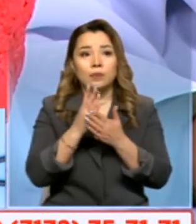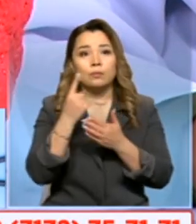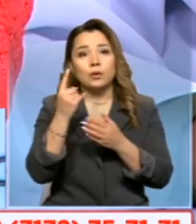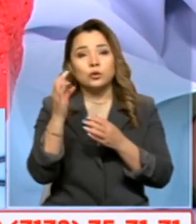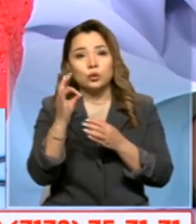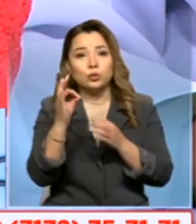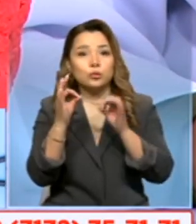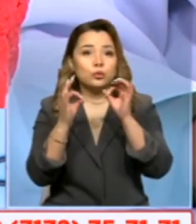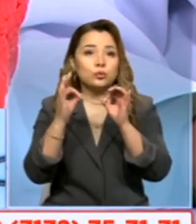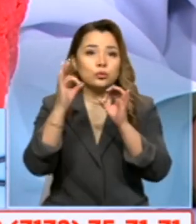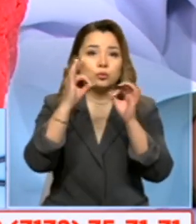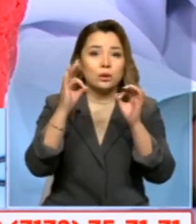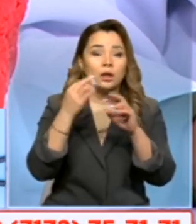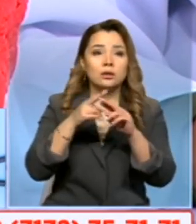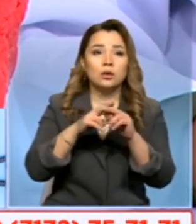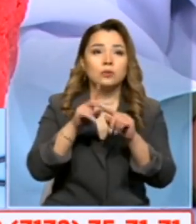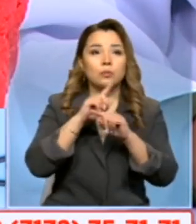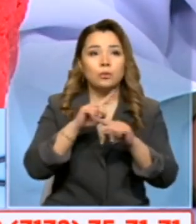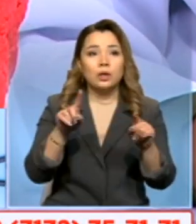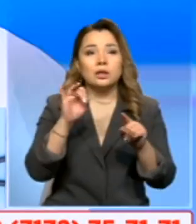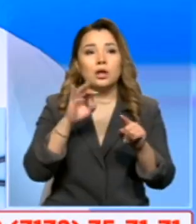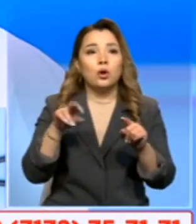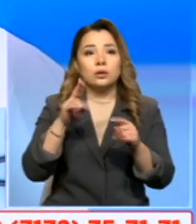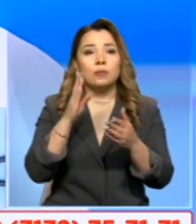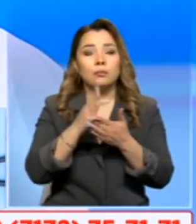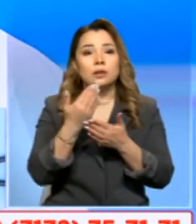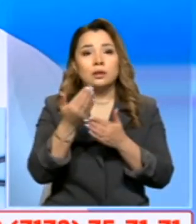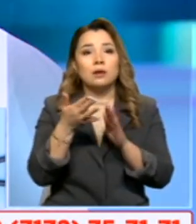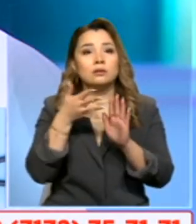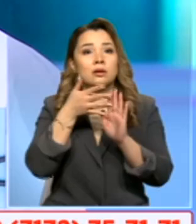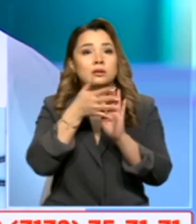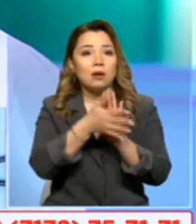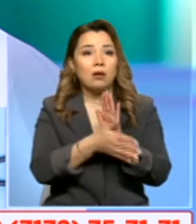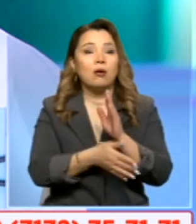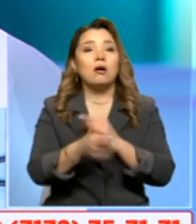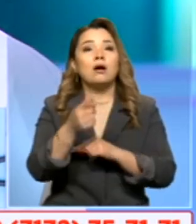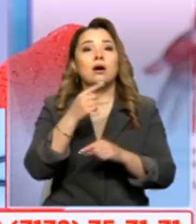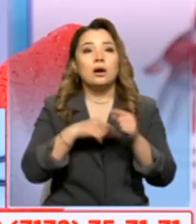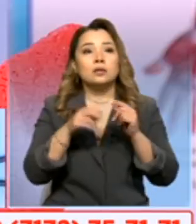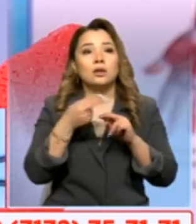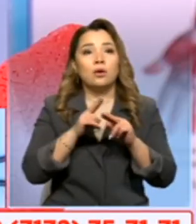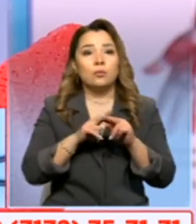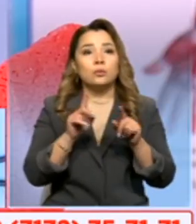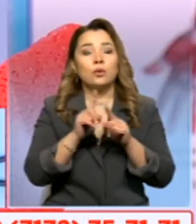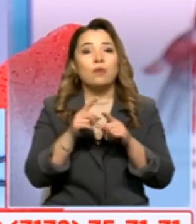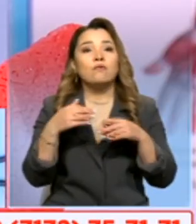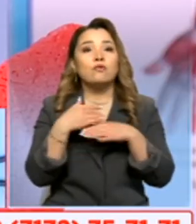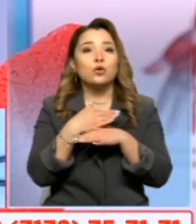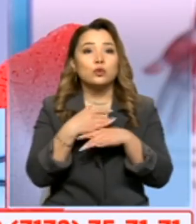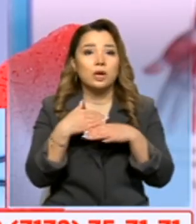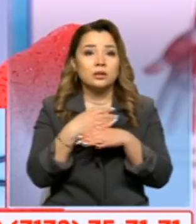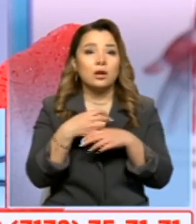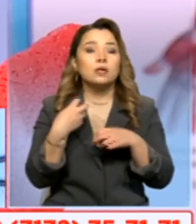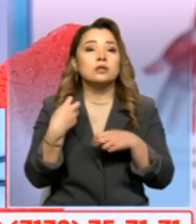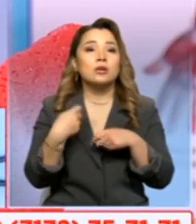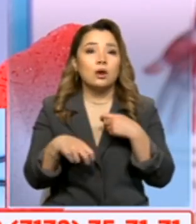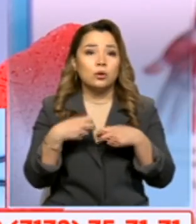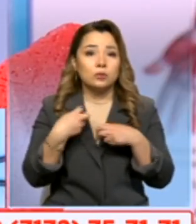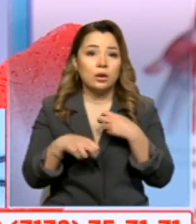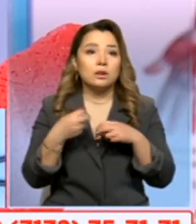түйінде, мына жерде, бұл кезде болмайды. Йод келеді да, не істейді, қайтаға функциясын бұзып,